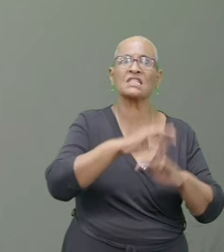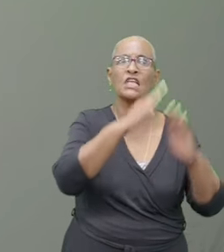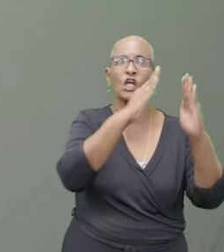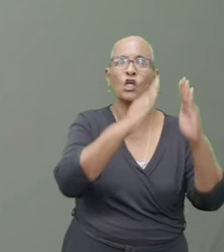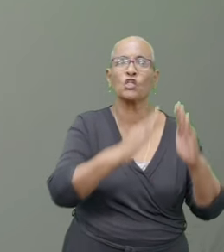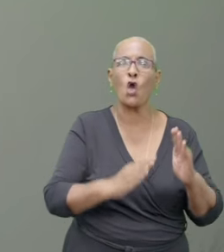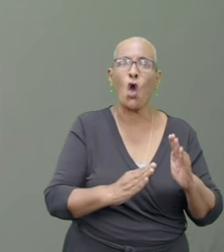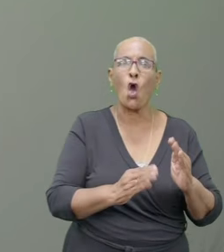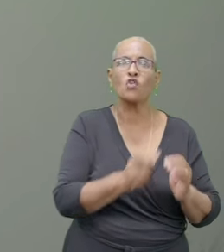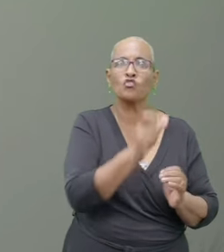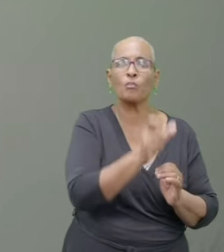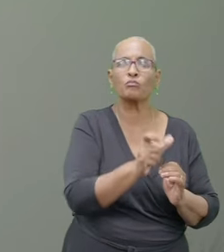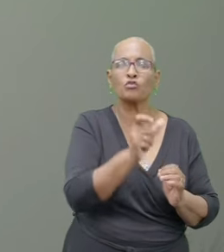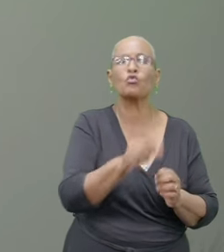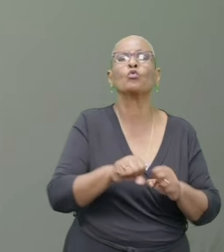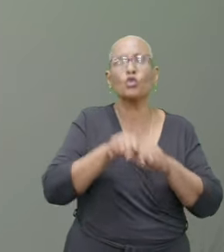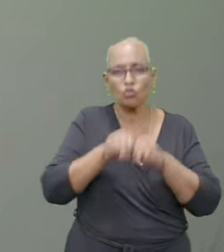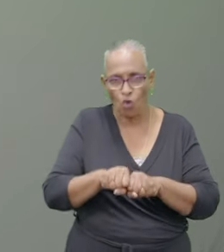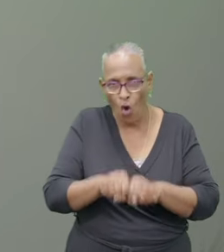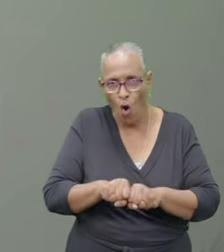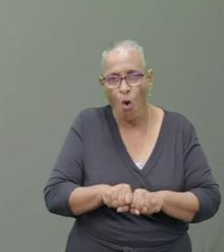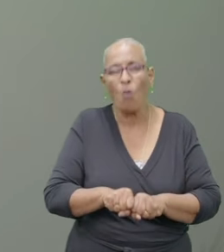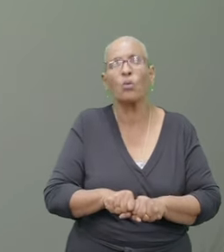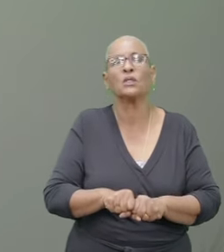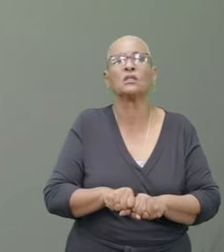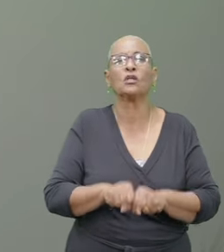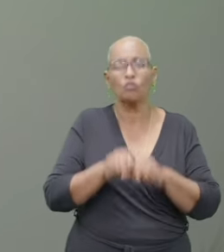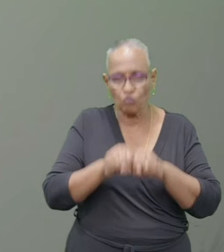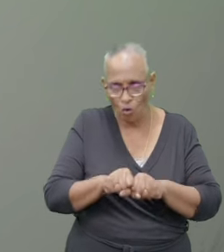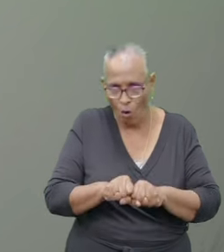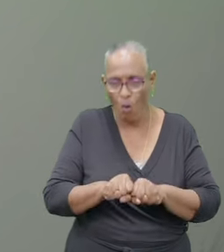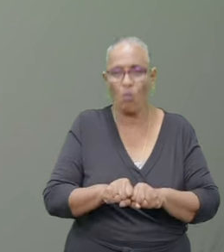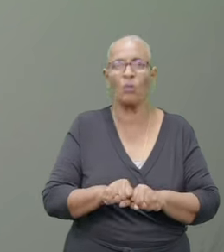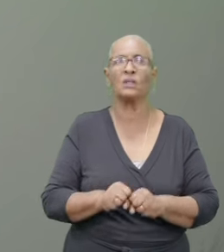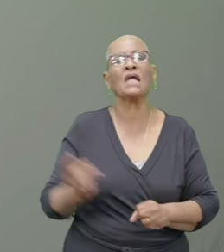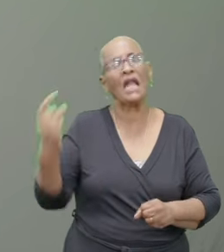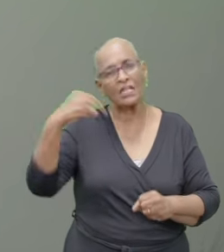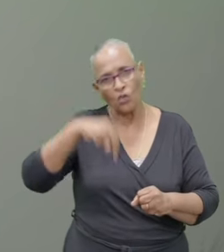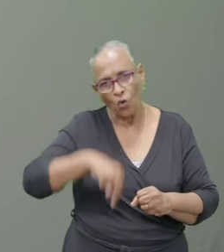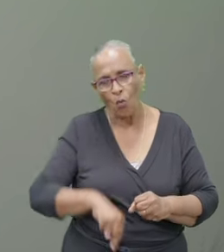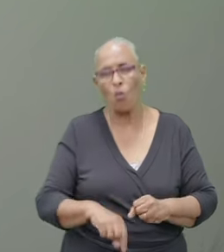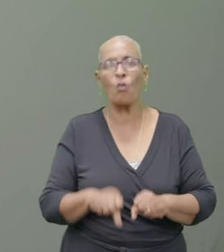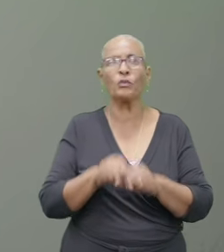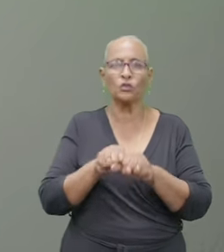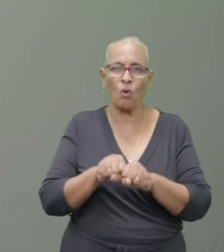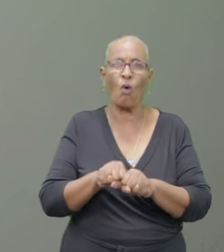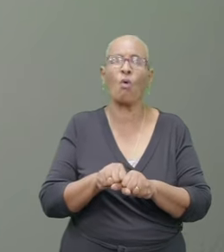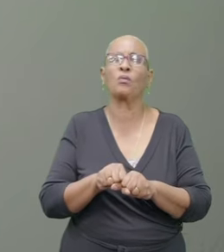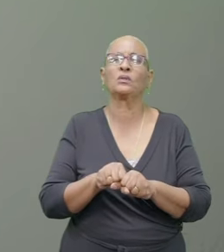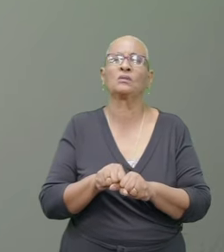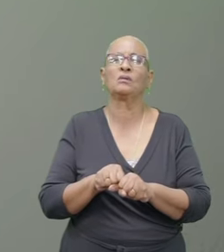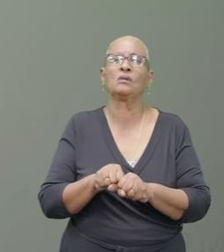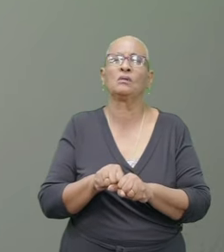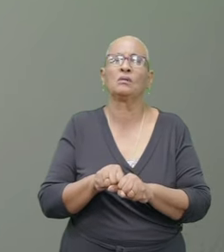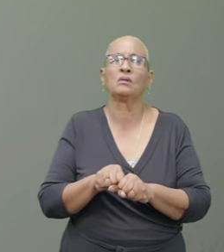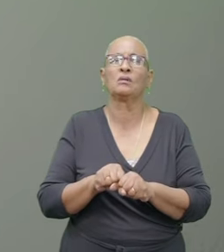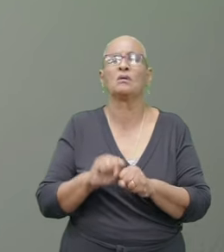te behouden, te werven en in elk geval om richting